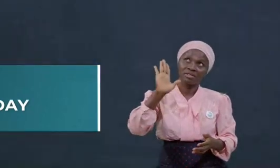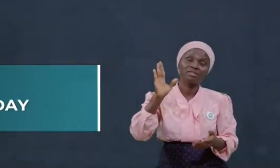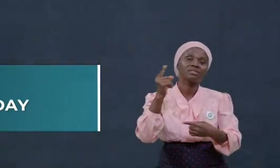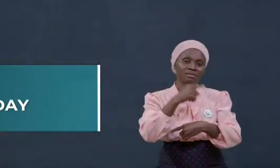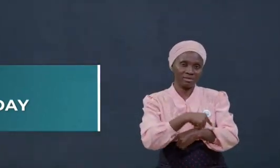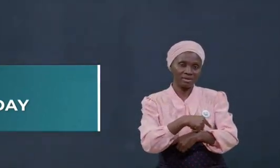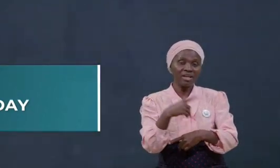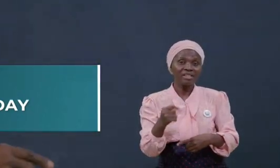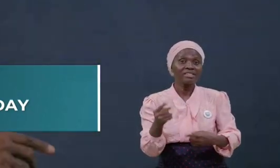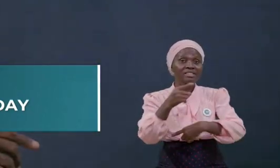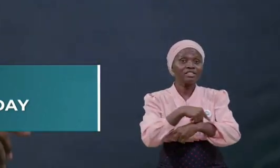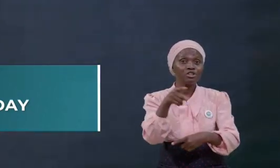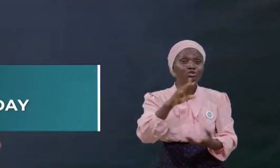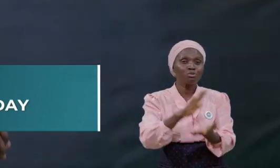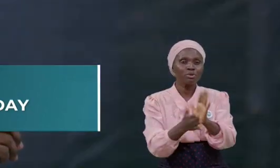dis,